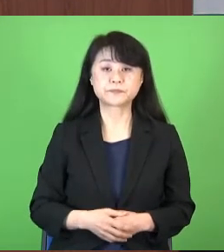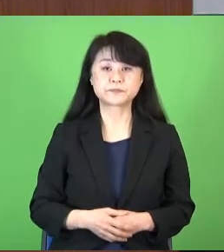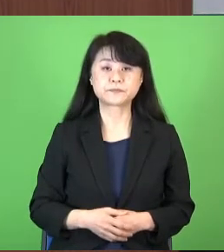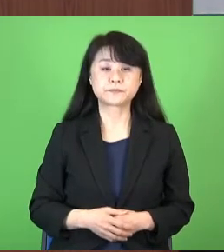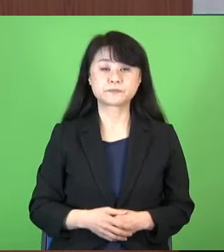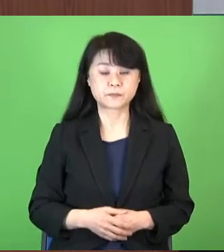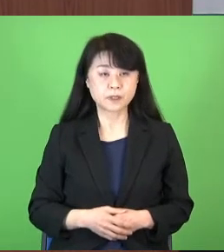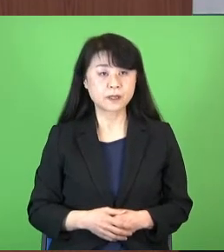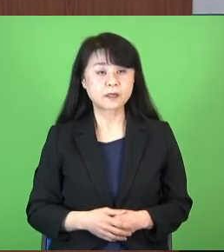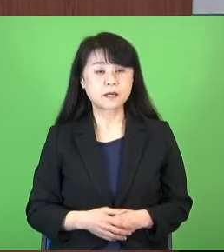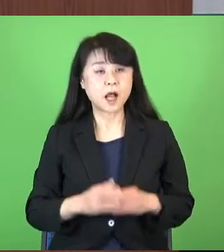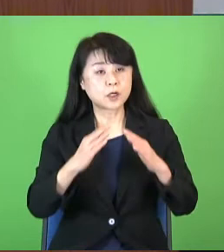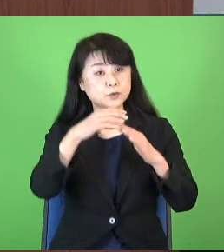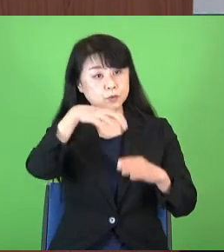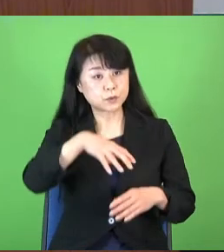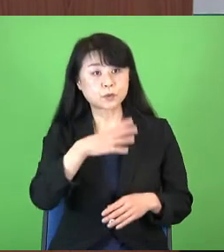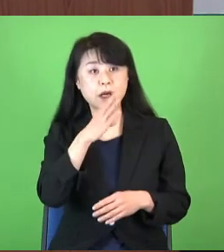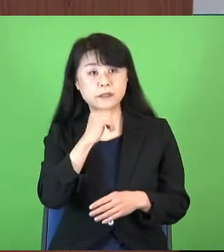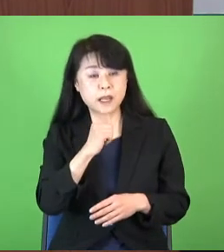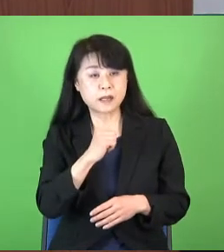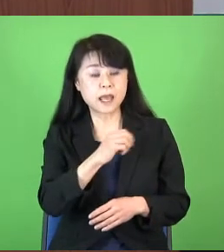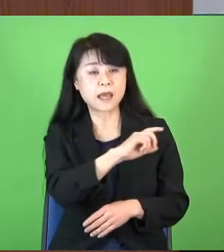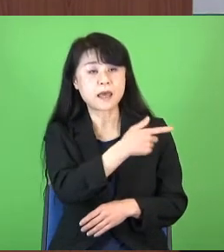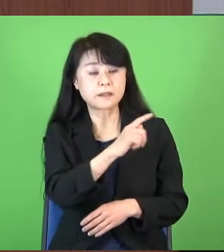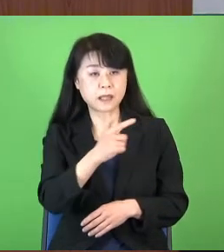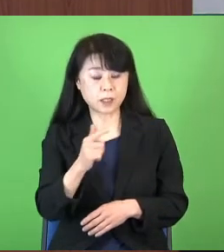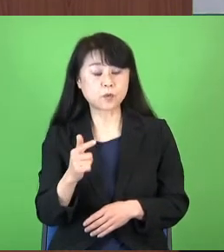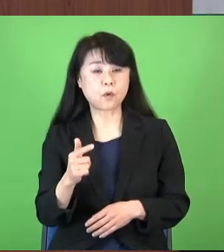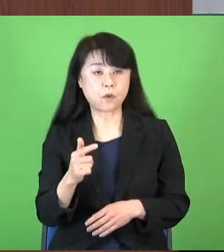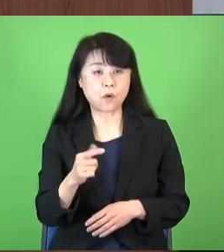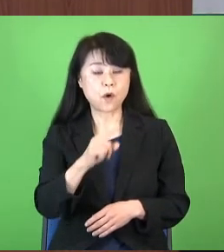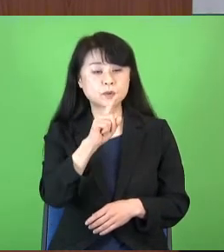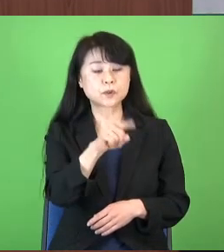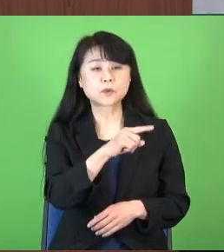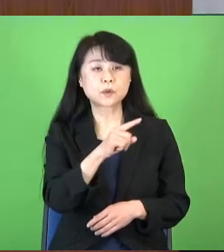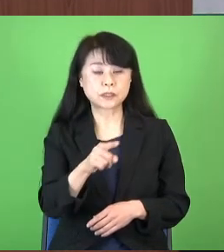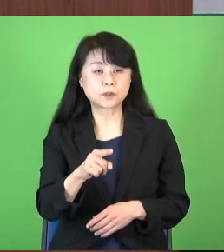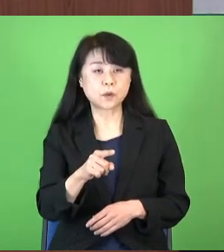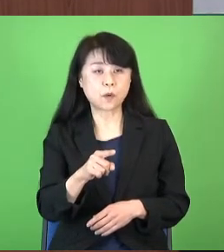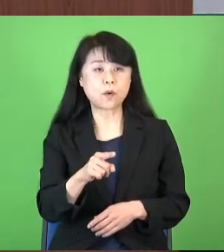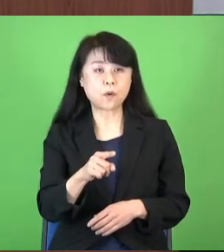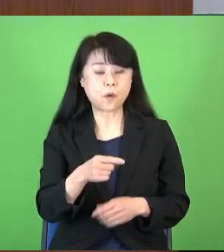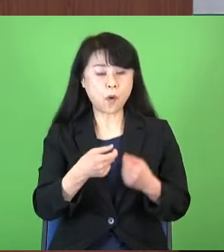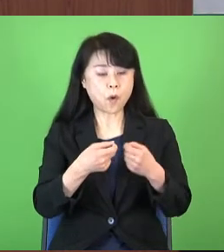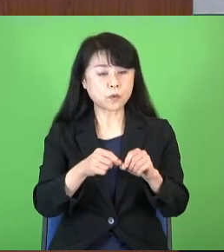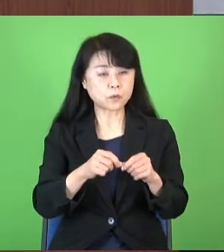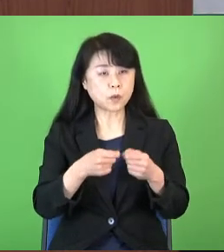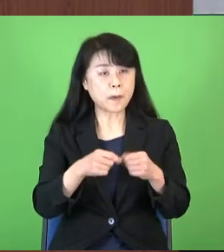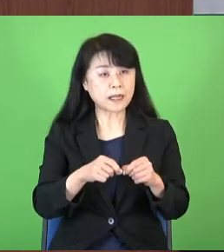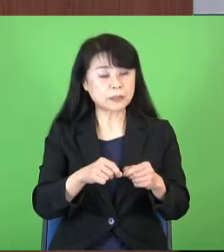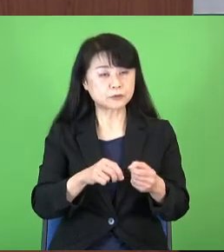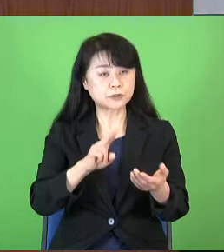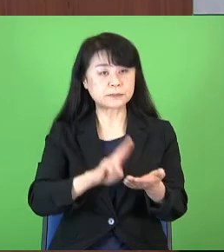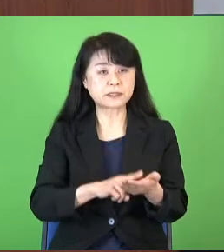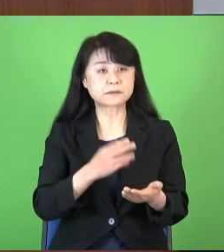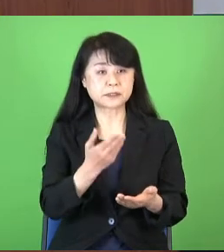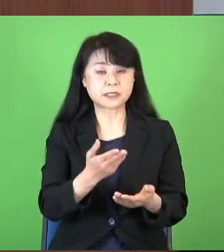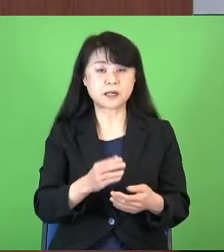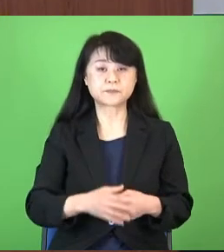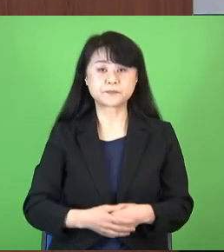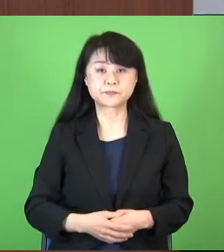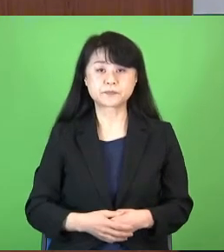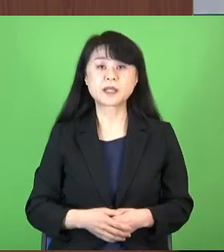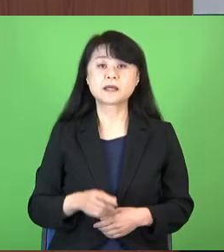住所とか年齢とか当然その方の続ぞくせいみたいなものそういった頃細かく決まってるんですけどそれは